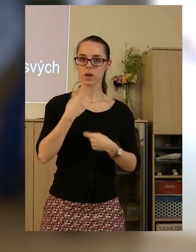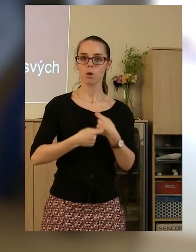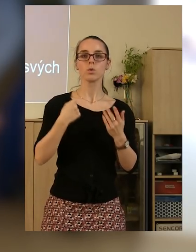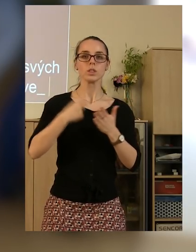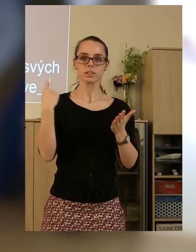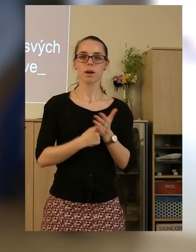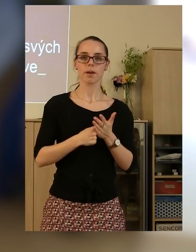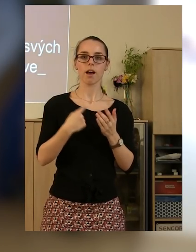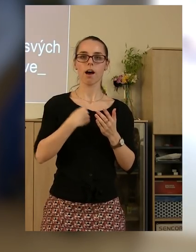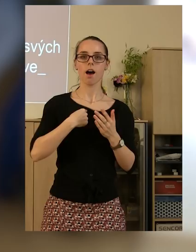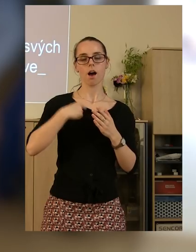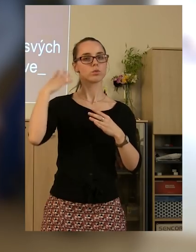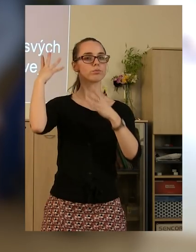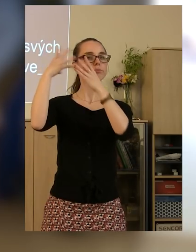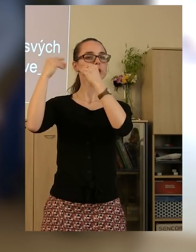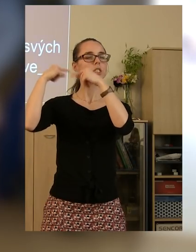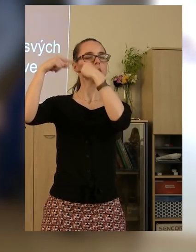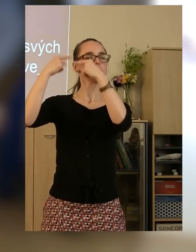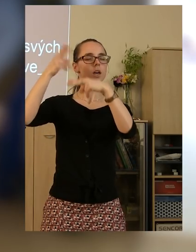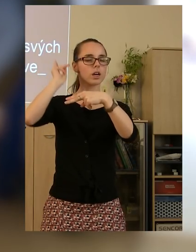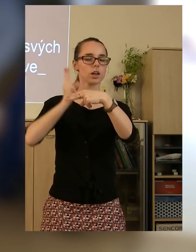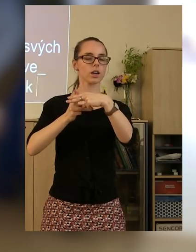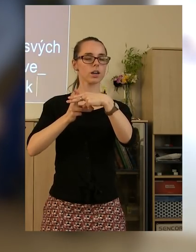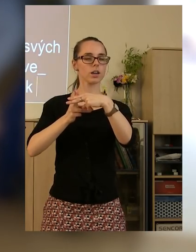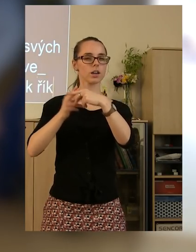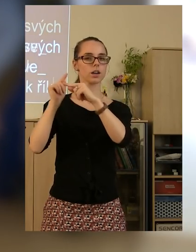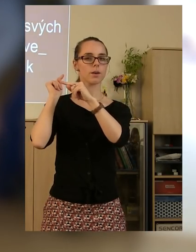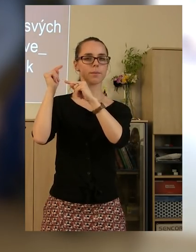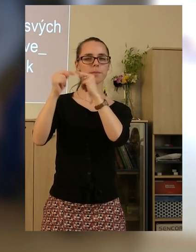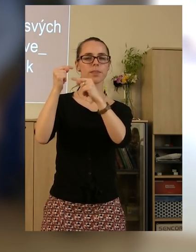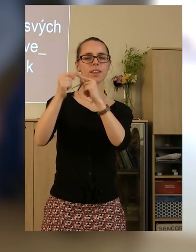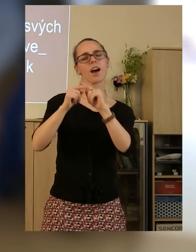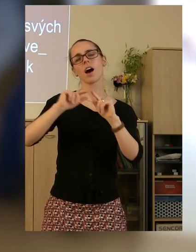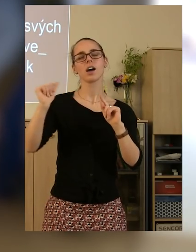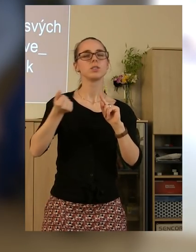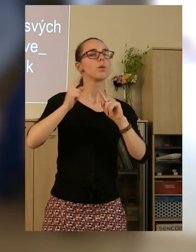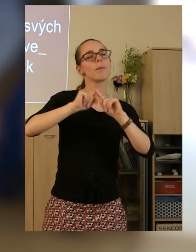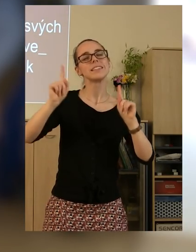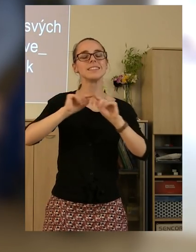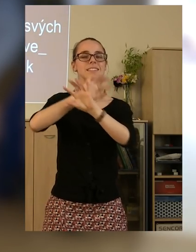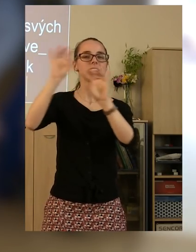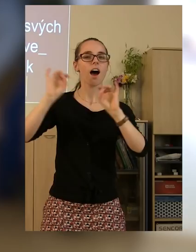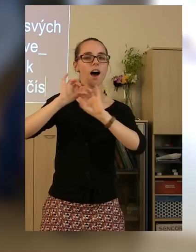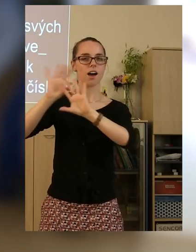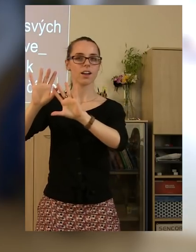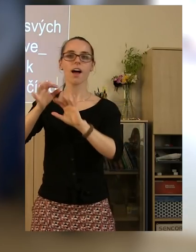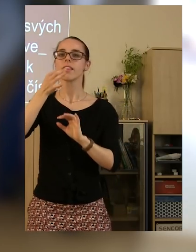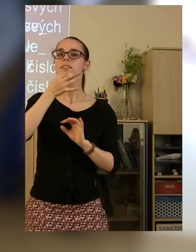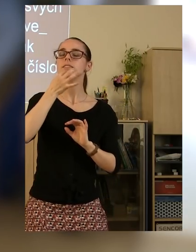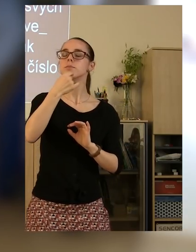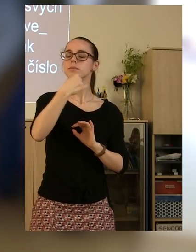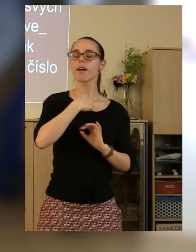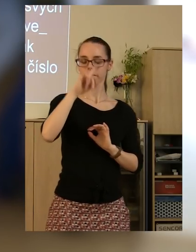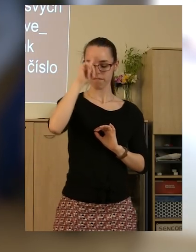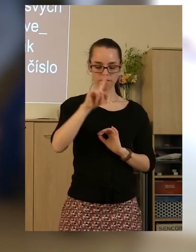co je potom, jak říkám, tam to ještě mysterium číslo 2. Ale pokud vím a mám s tím určitý zkušenosti,